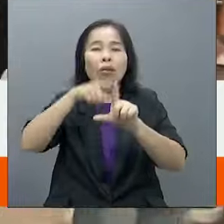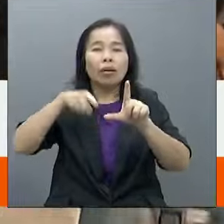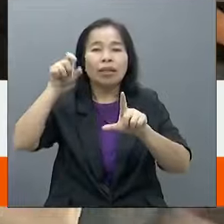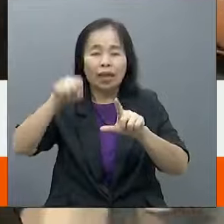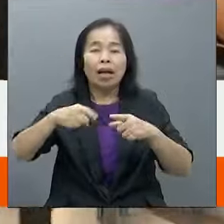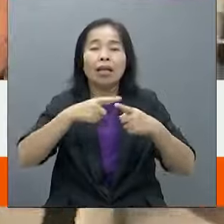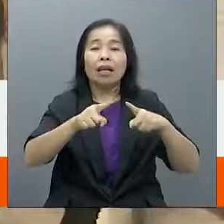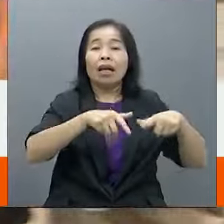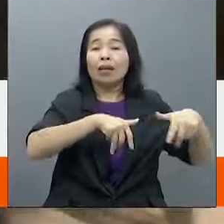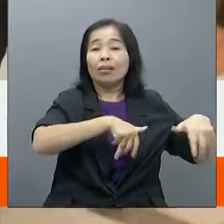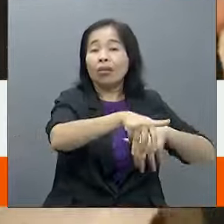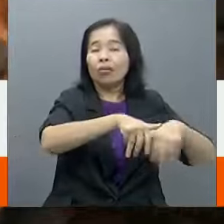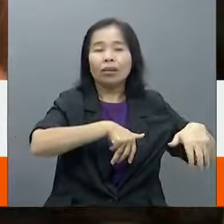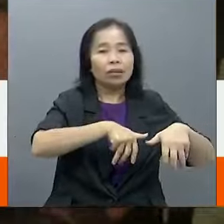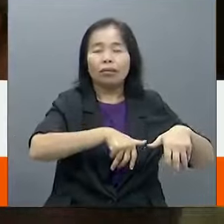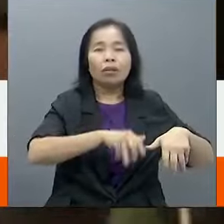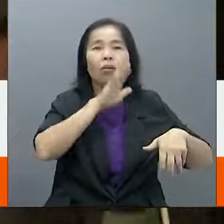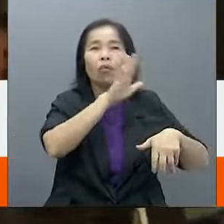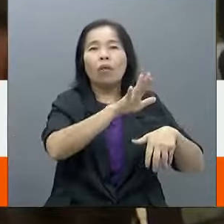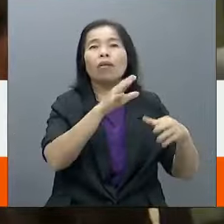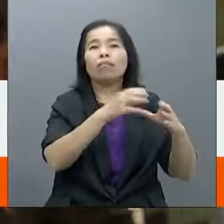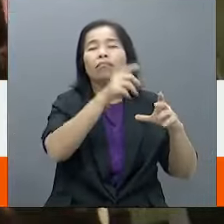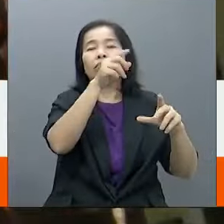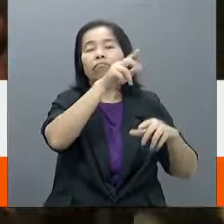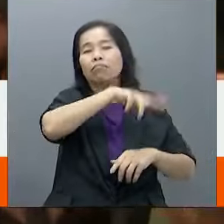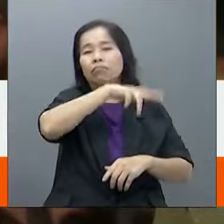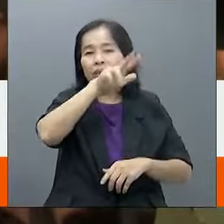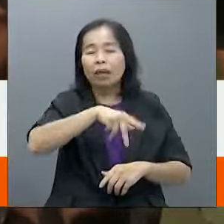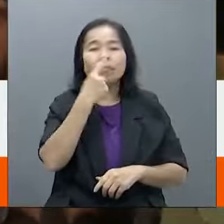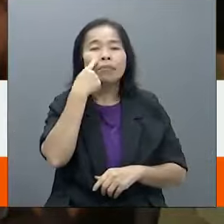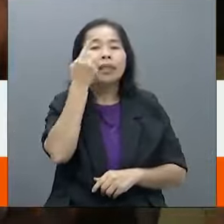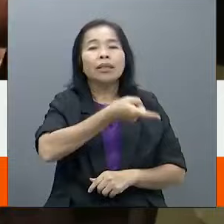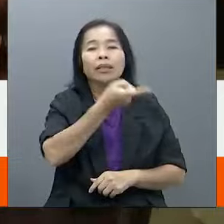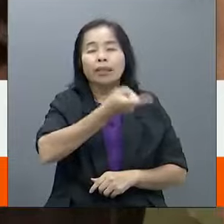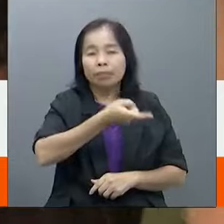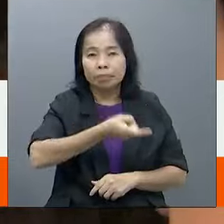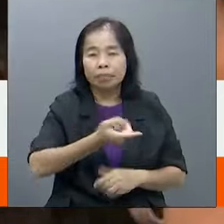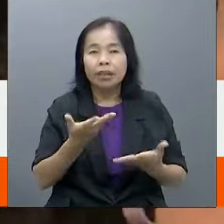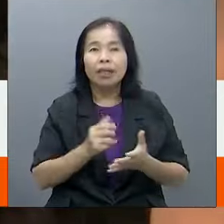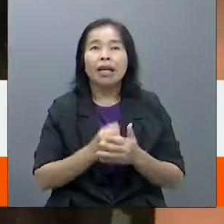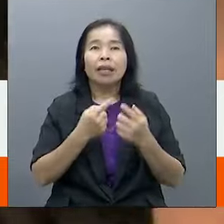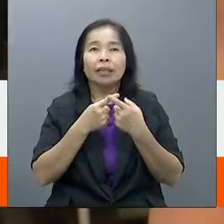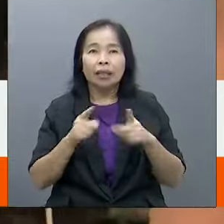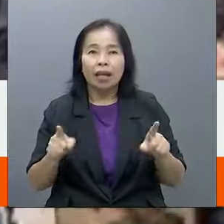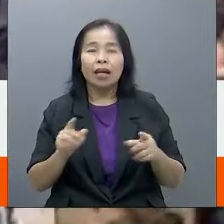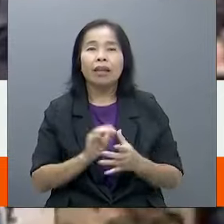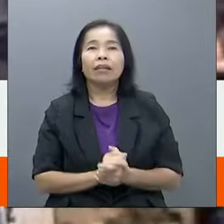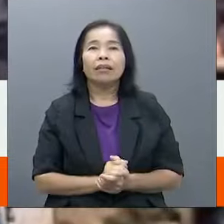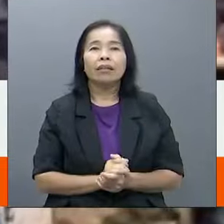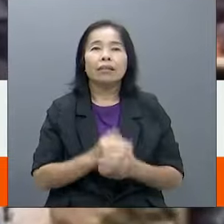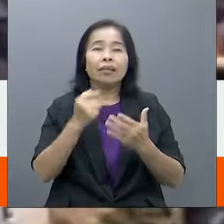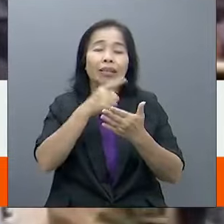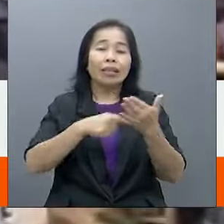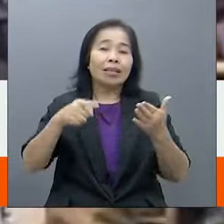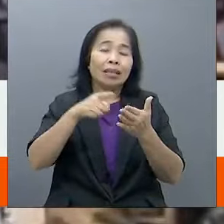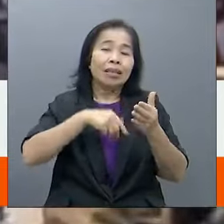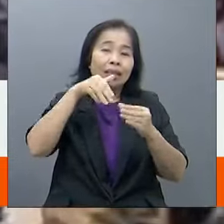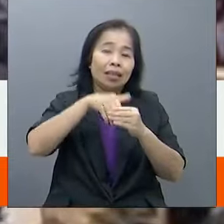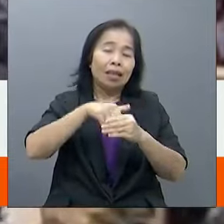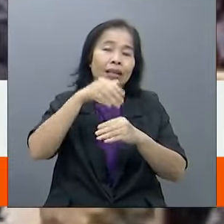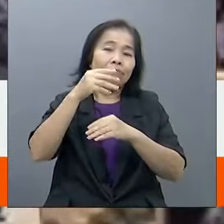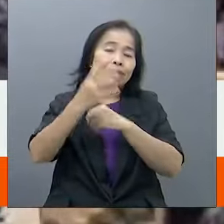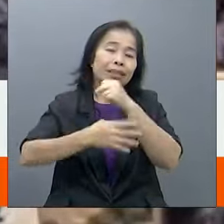ยังคงนะครับรักษานะครับพื้นที่เดิมๆแล้วก็ที่สำคัญก็คือว่านะครับมันจะมีการเลือกตั้งอบจในปีหน้าน